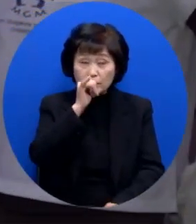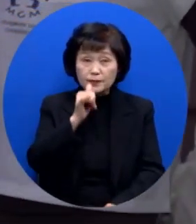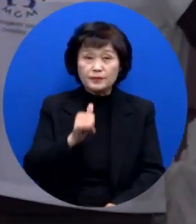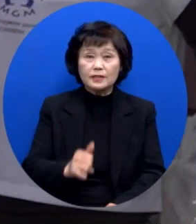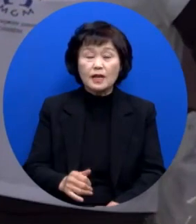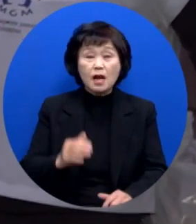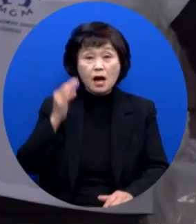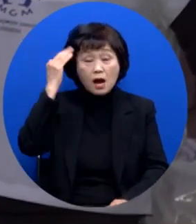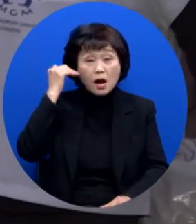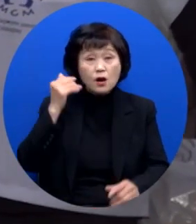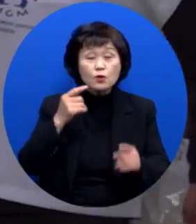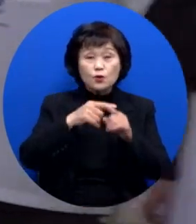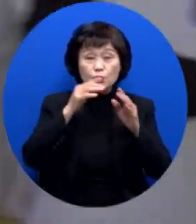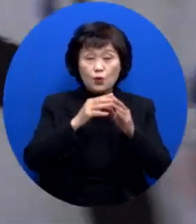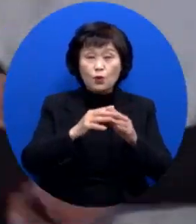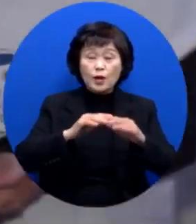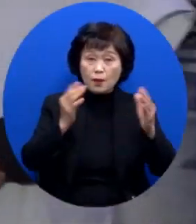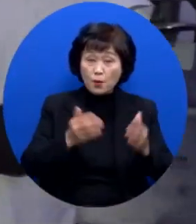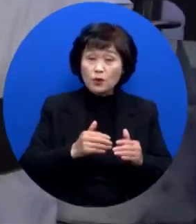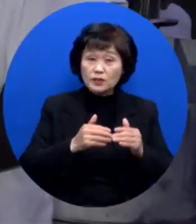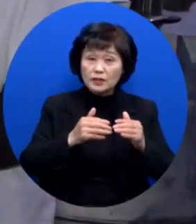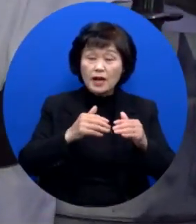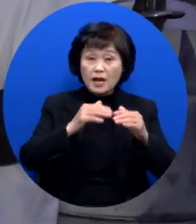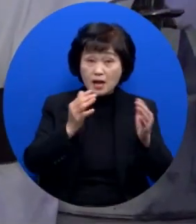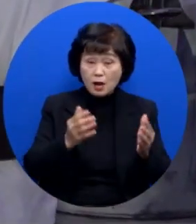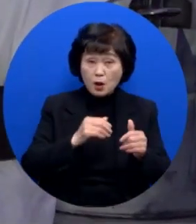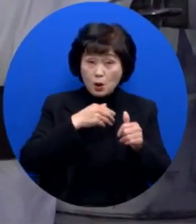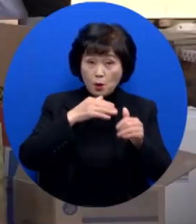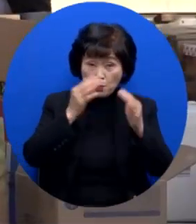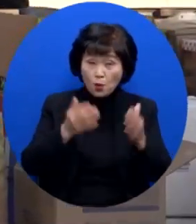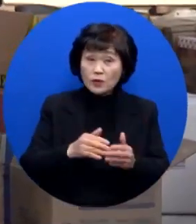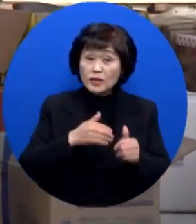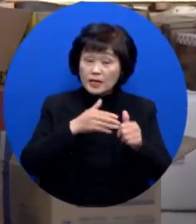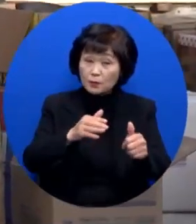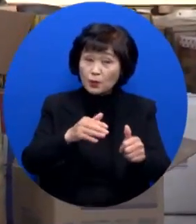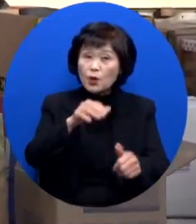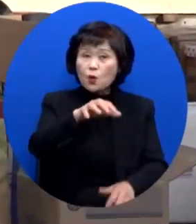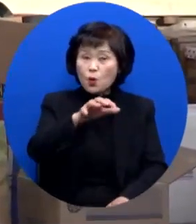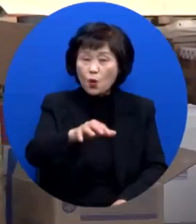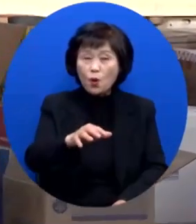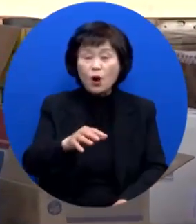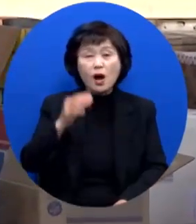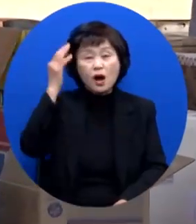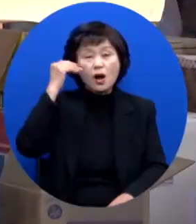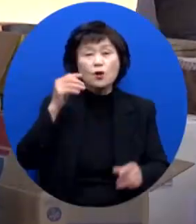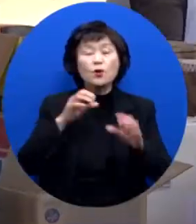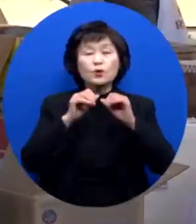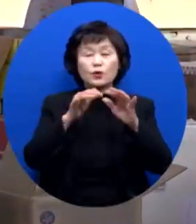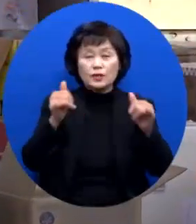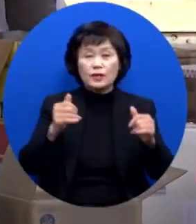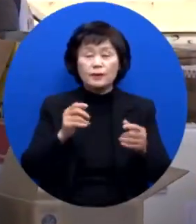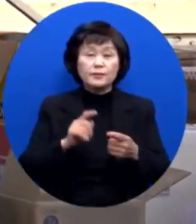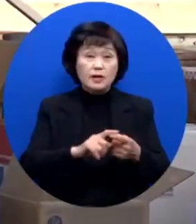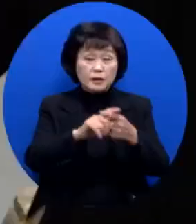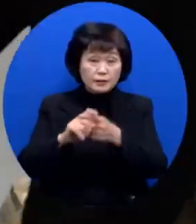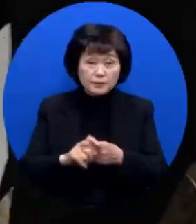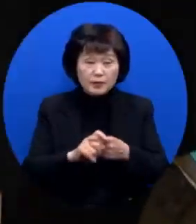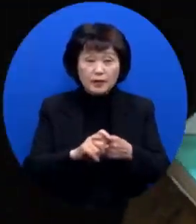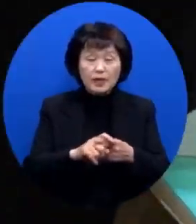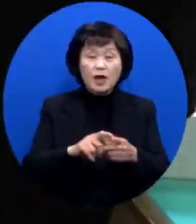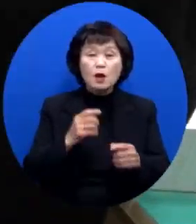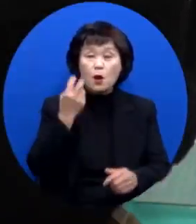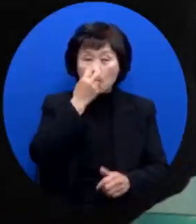KWMA와 한국교회 봉사단이 파견한 실사단도 루마니아 한인선교사협의회와 협력해 구호사역 캠프를